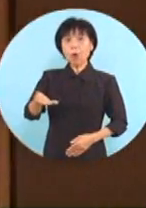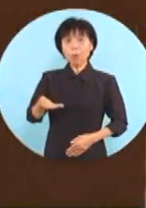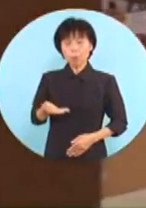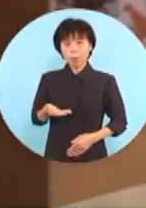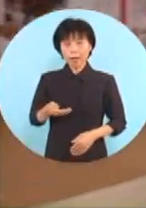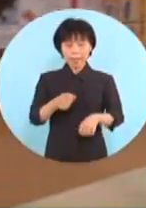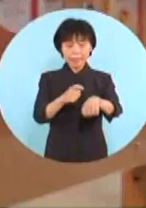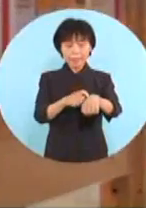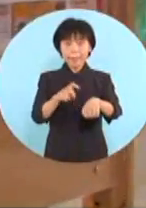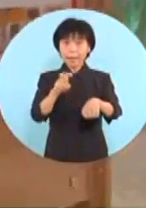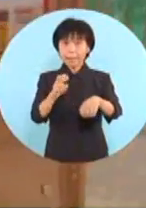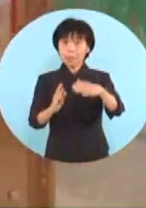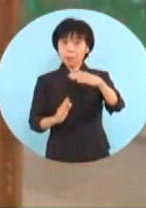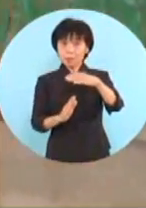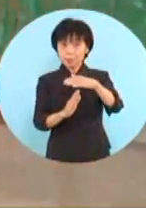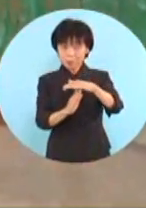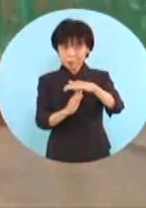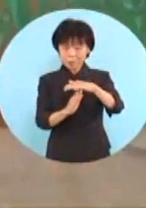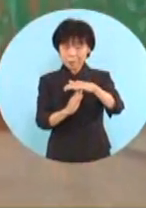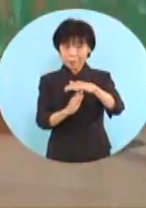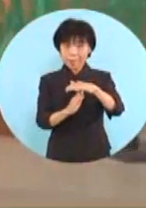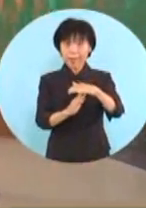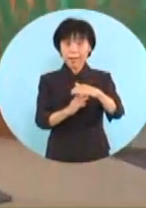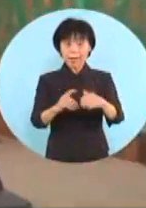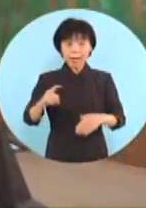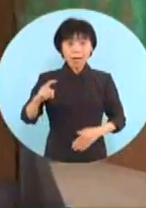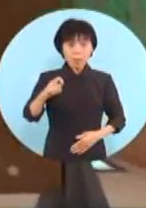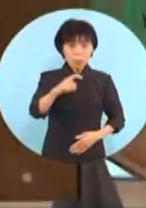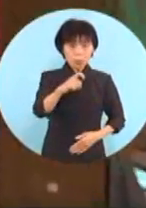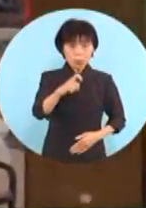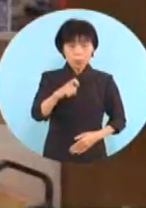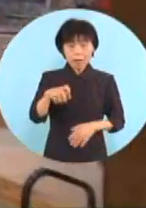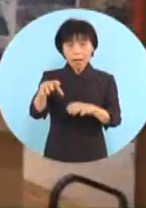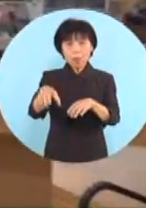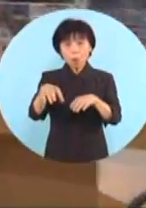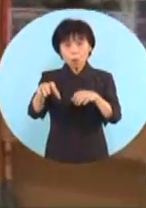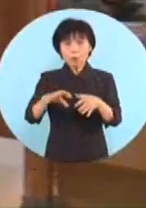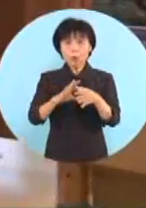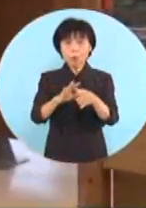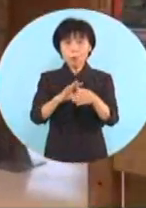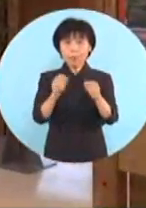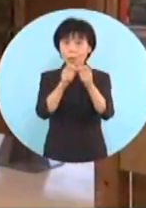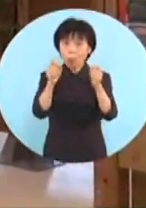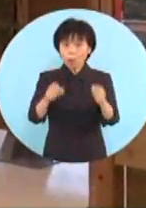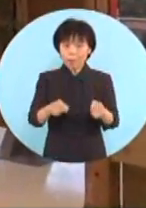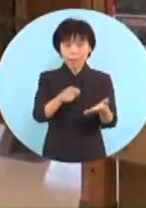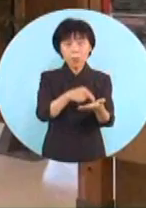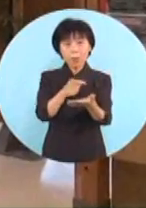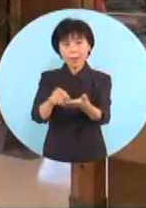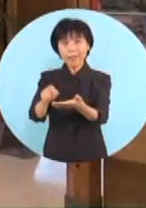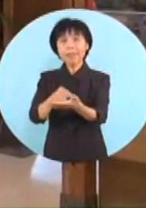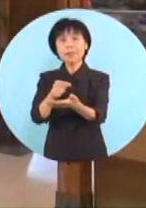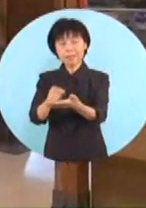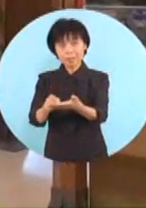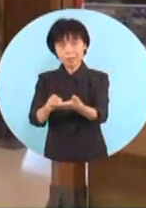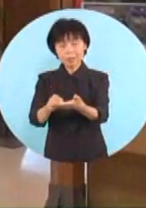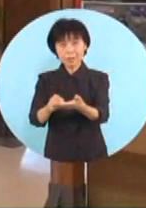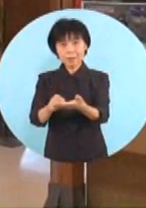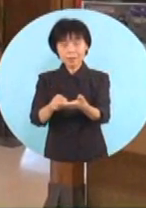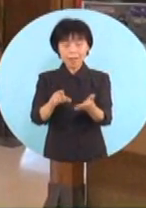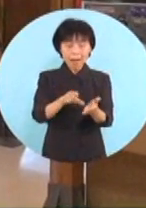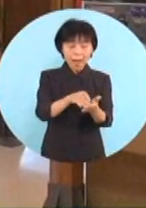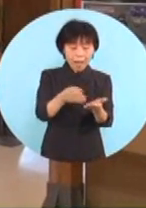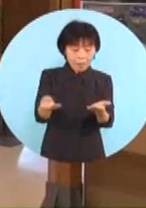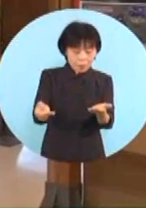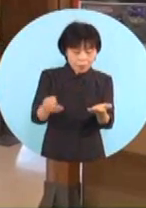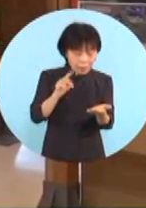制限時間20分で動物や昆虫などの謎を解いていきます。分かりやすい図鑑が並び、